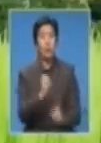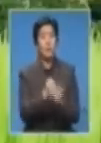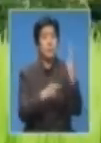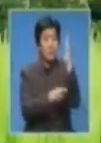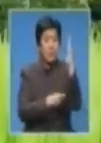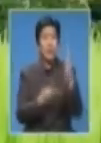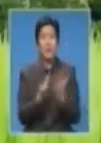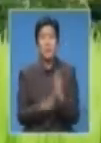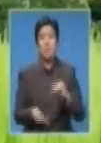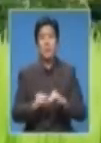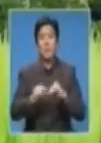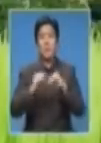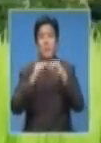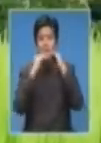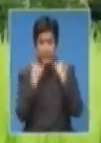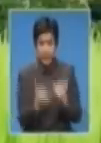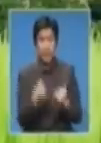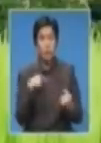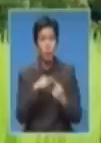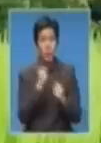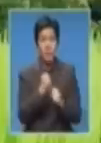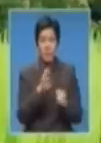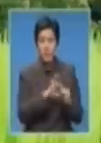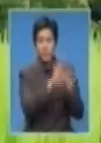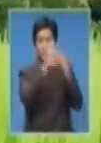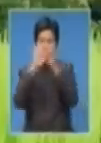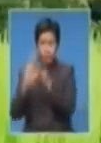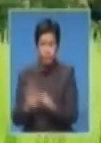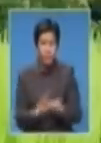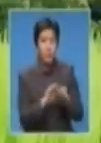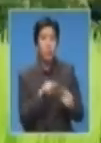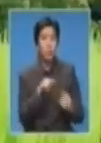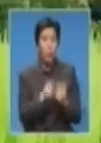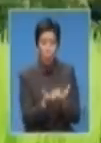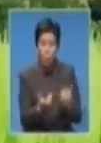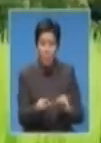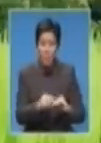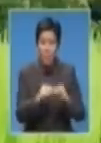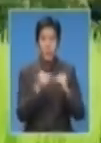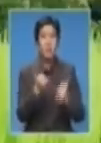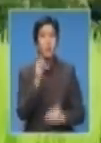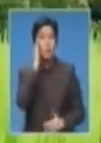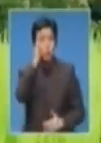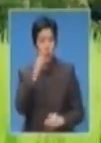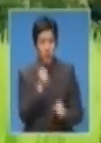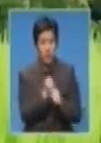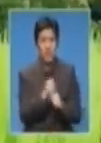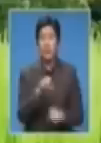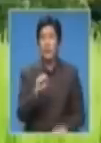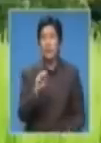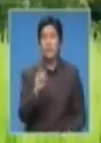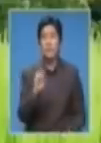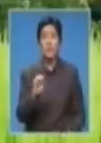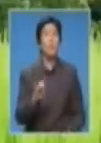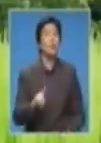ดมีรายได้เพิ่มขึ้นสร้างวงจรสร้างห่วงโซ่ทางคุณค่า value chain ขึ้นมาให้ได้นะครับแล้วต่อจากนั้นก็ไปสร้าง connectivity กับ SME อื่นกับบริ